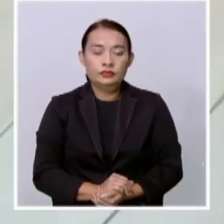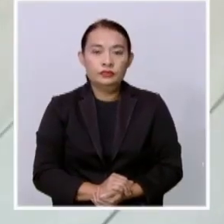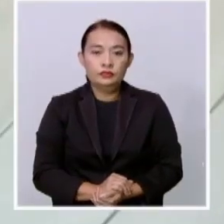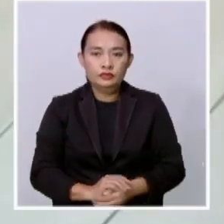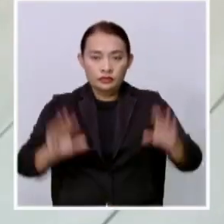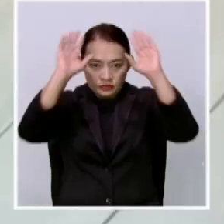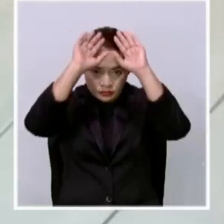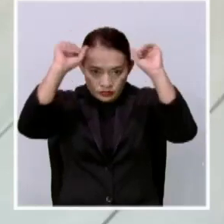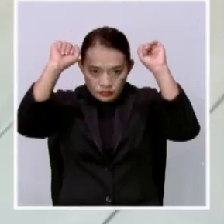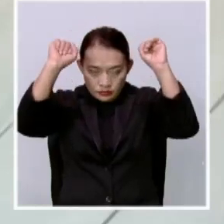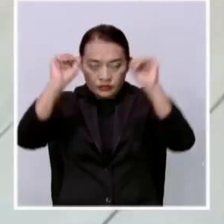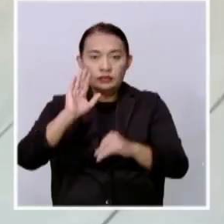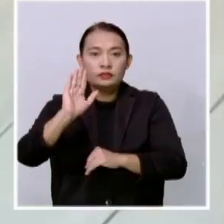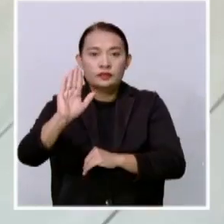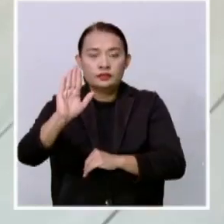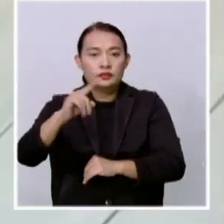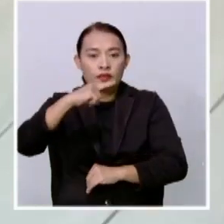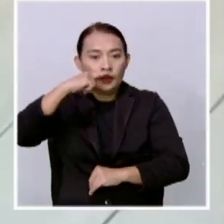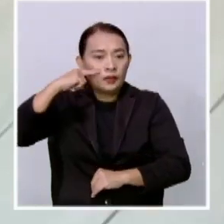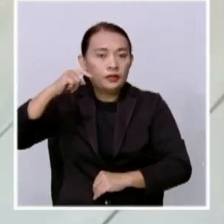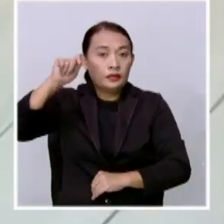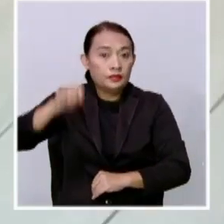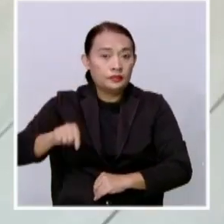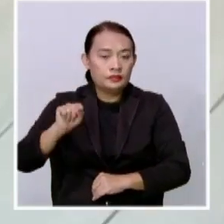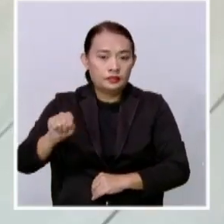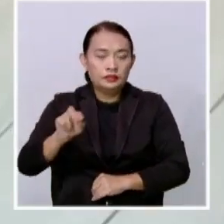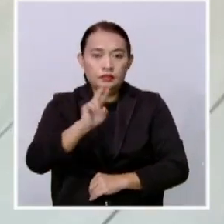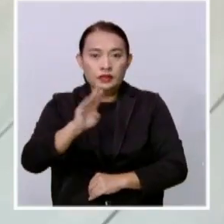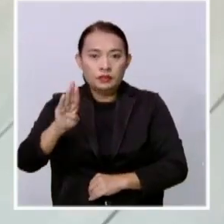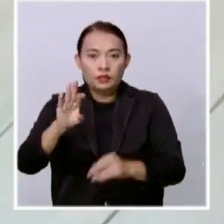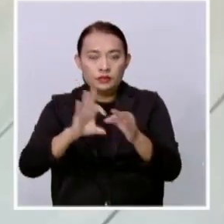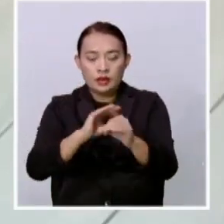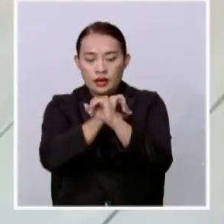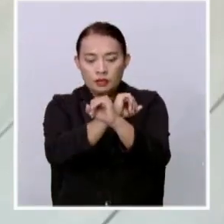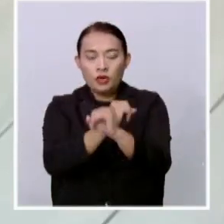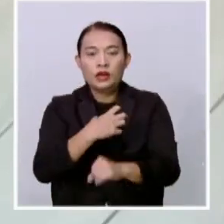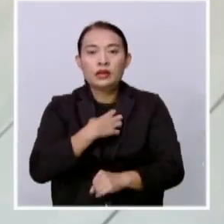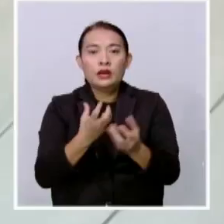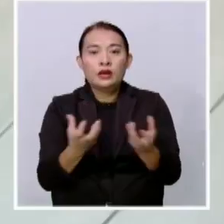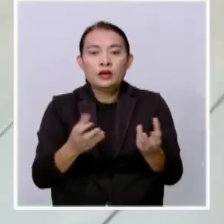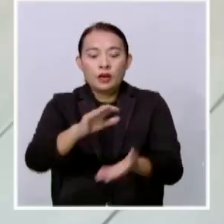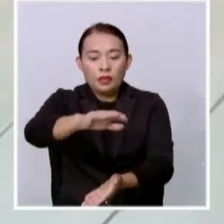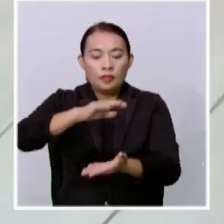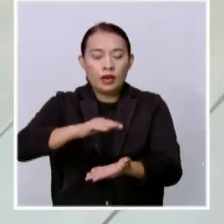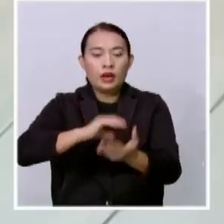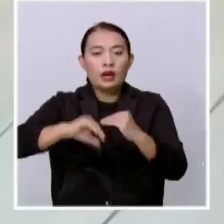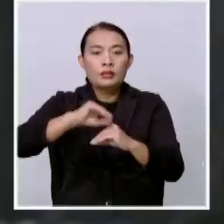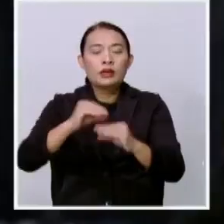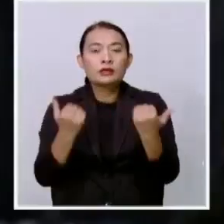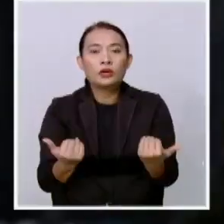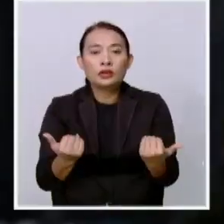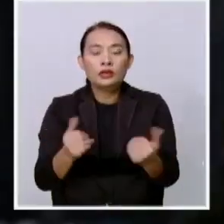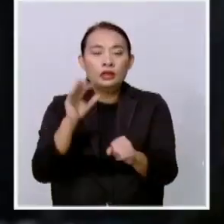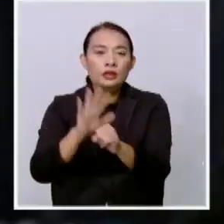าธิบดีวโลดิมีร์เซเลนสกี้ของยูเครนบอกว่าต้องการระบบต่อต้านขีปนาวุธเพิ่มอีกเนื่องจากตอนนี้มีไม่พ